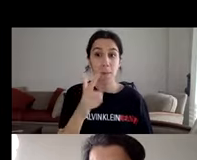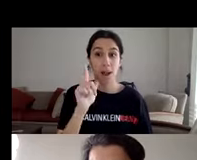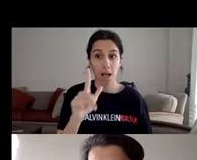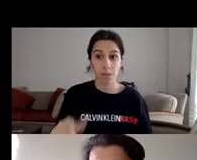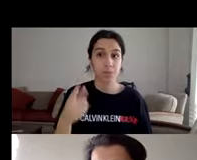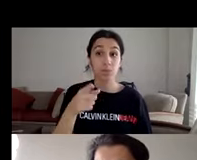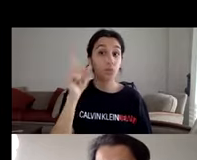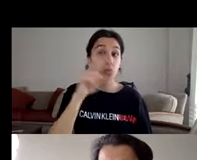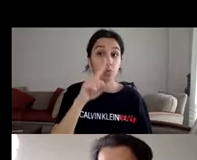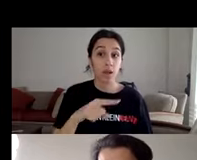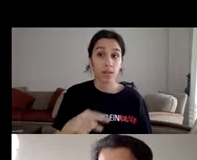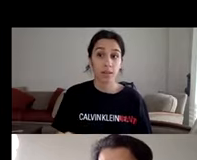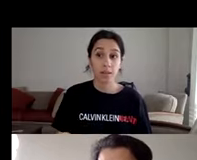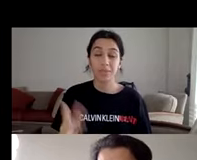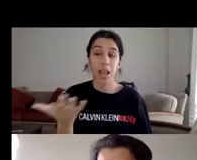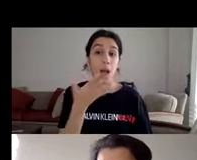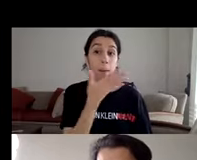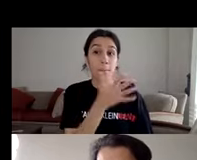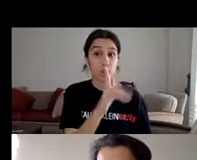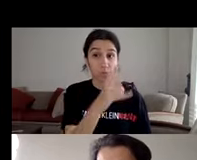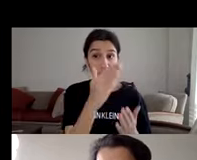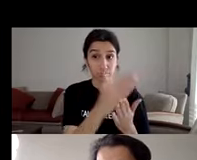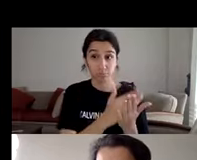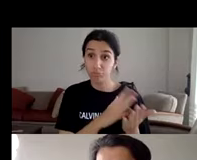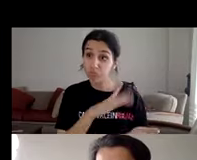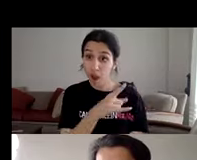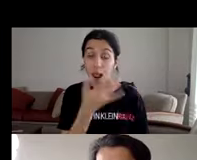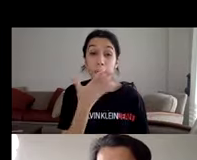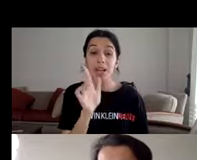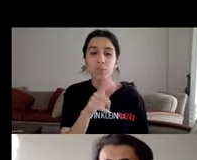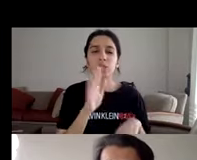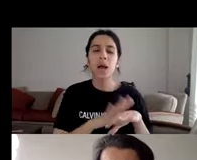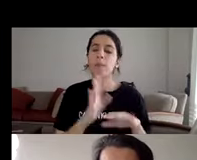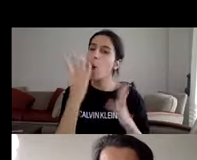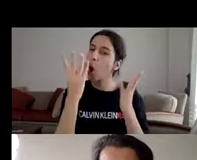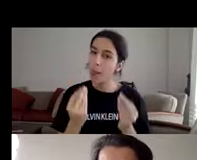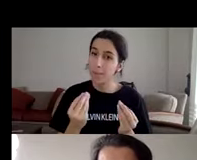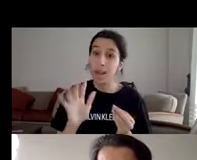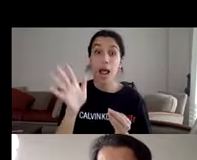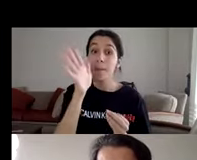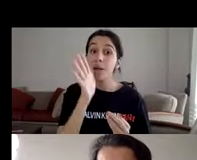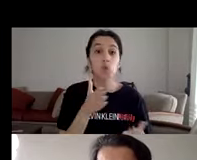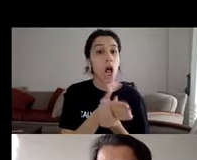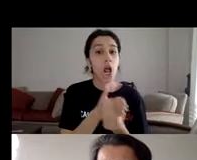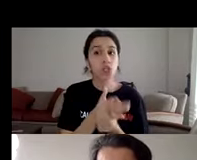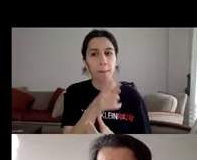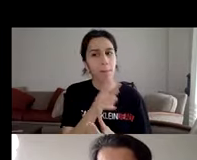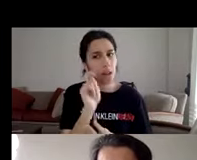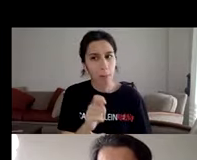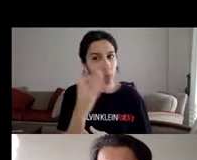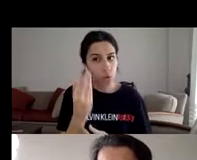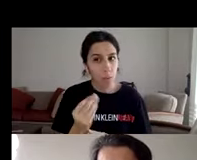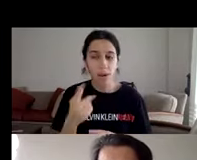deriz mesela, sen hani 5000 sayfan var, 5000'ini yapamamış olabilirsin. 500'ünü erişilebilir hale getirmiş olabilirsin. A